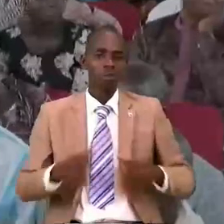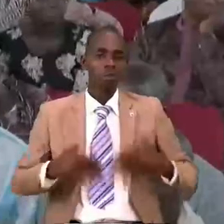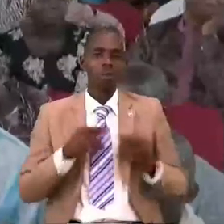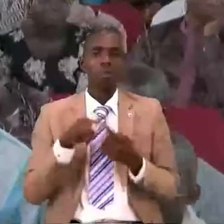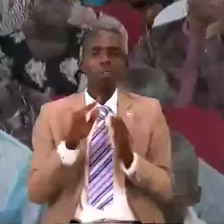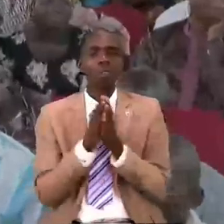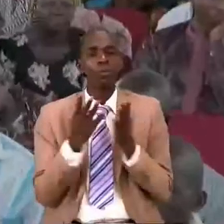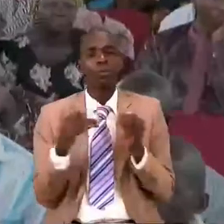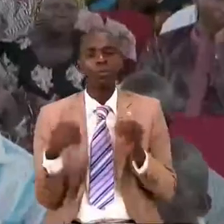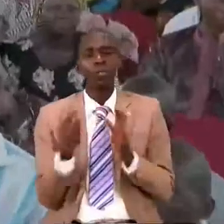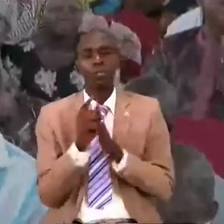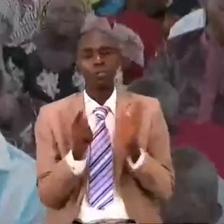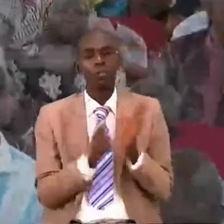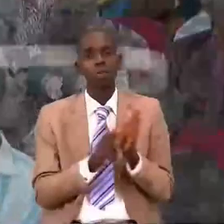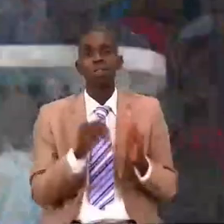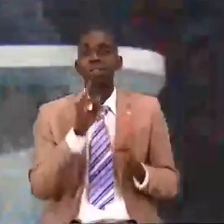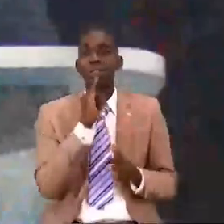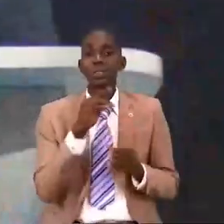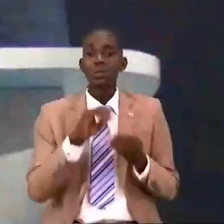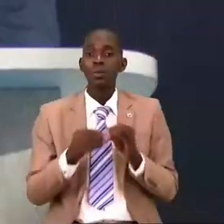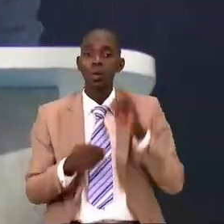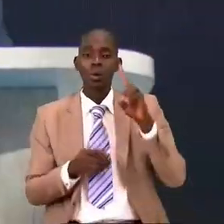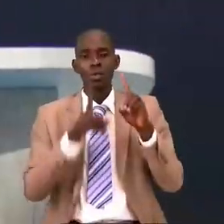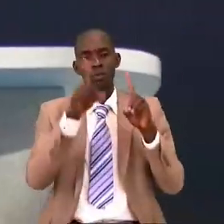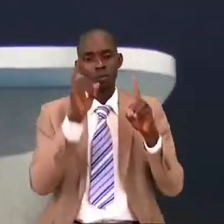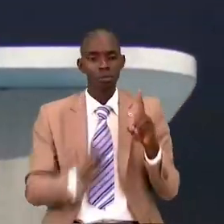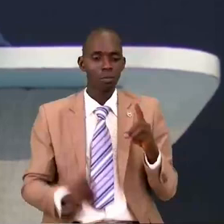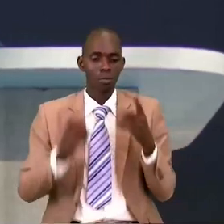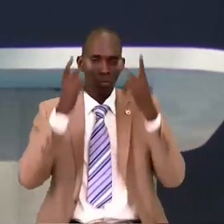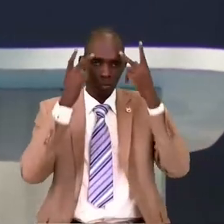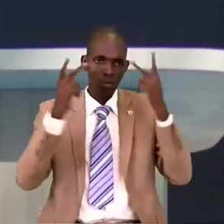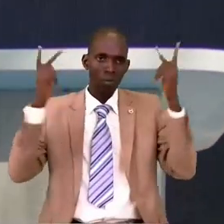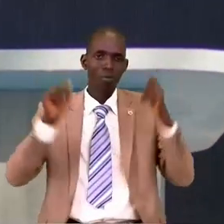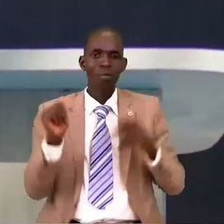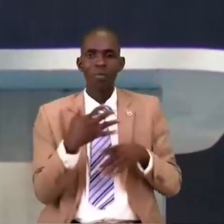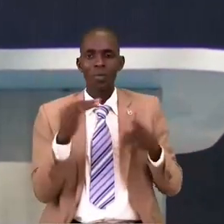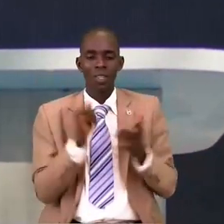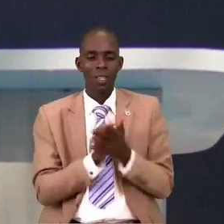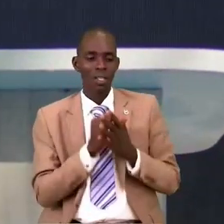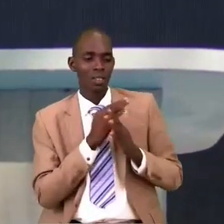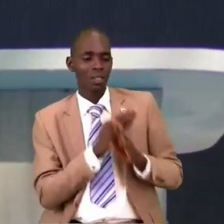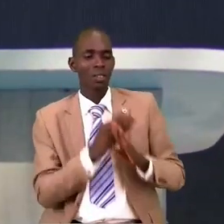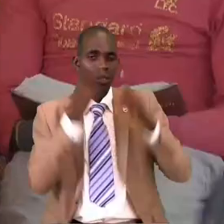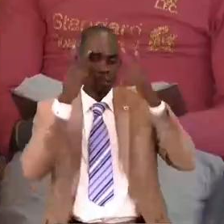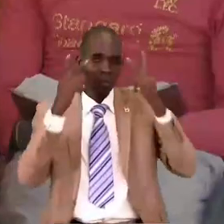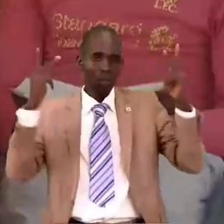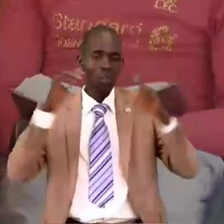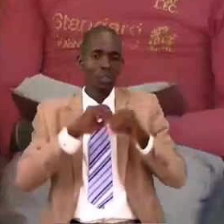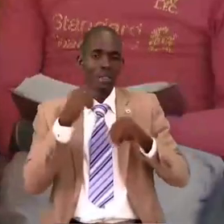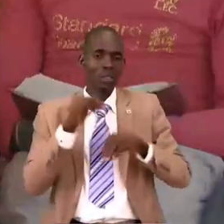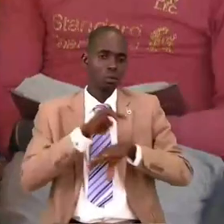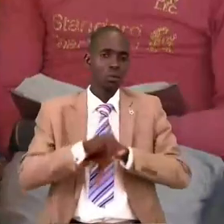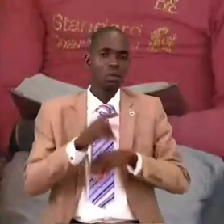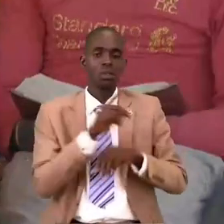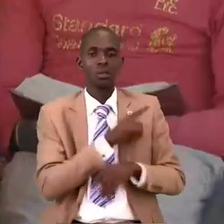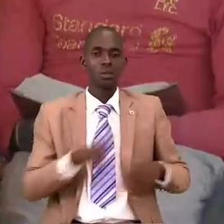qui empêche la prospérité dans le ministère, le Seigneur va l'ôter de ton chemin au